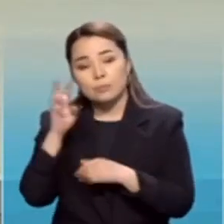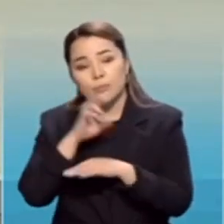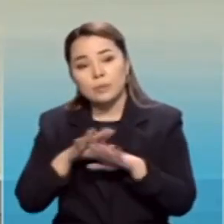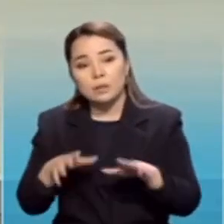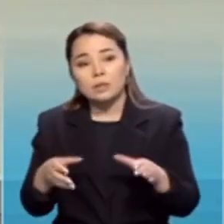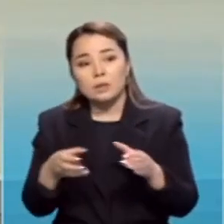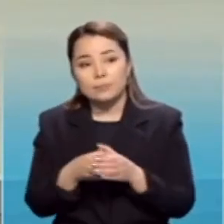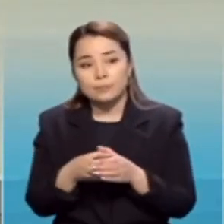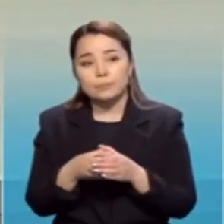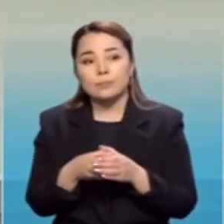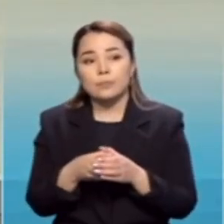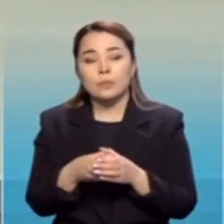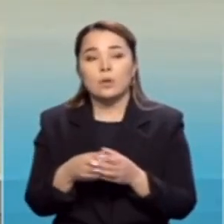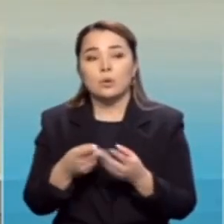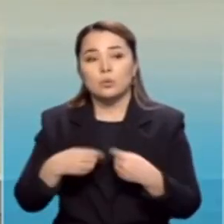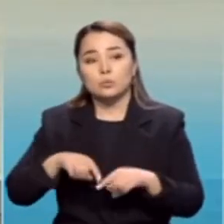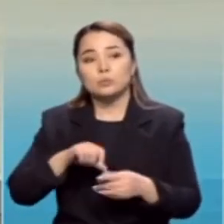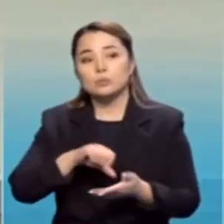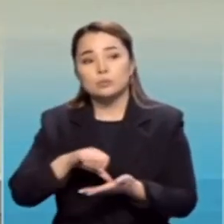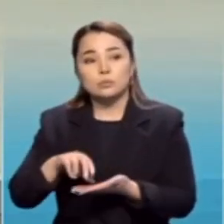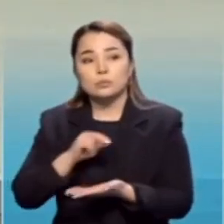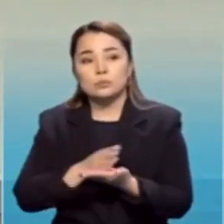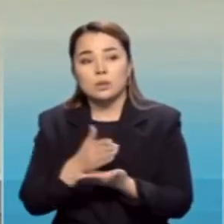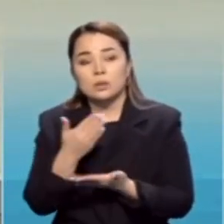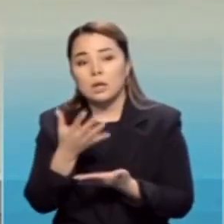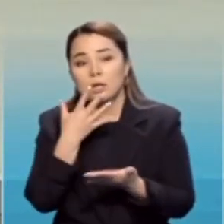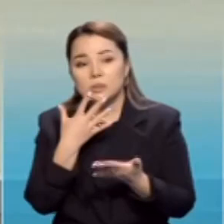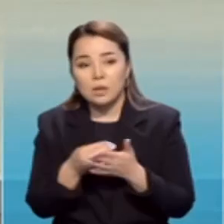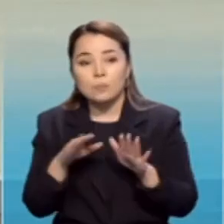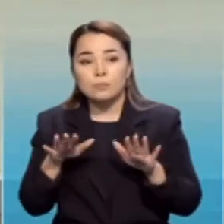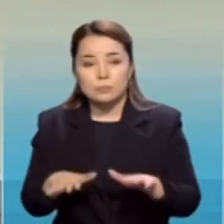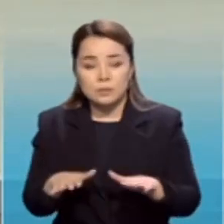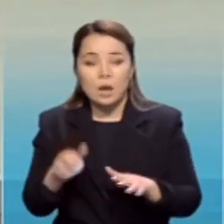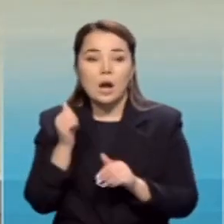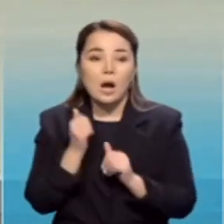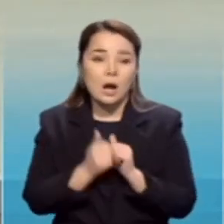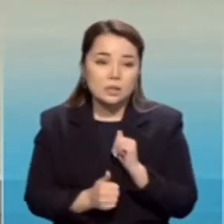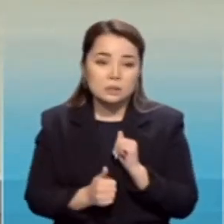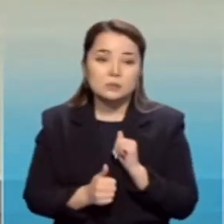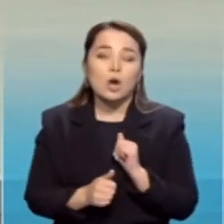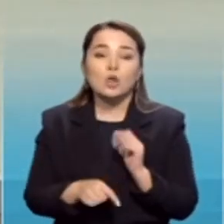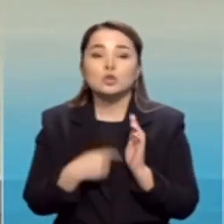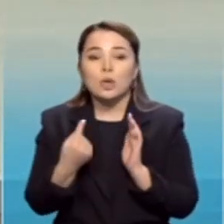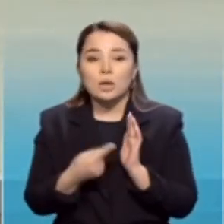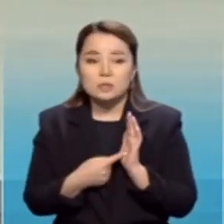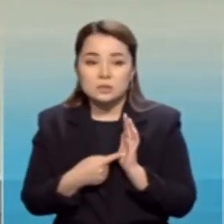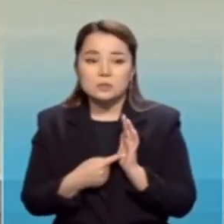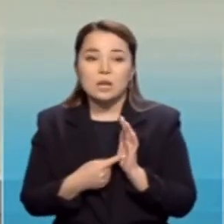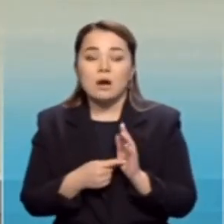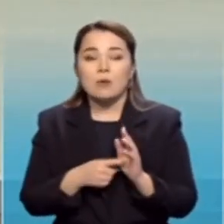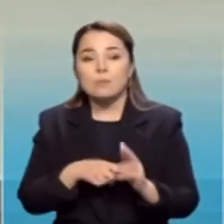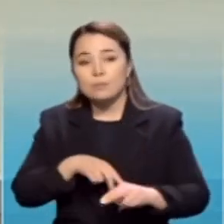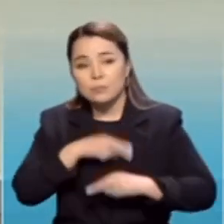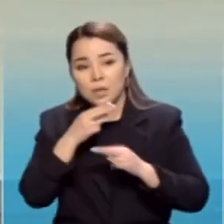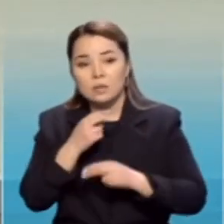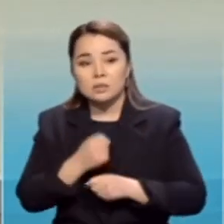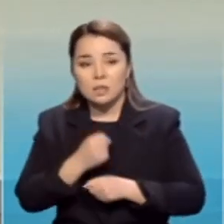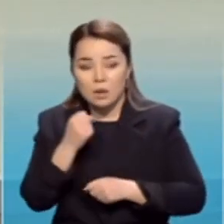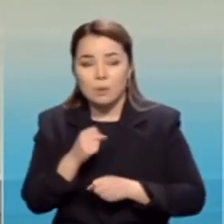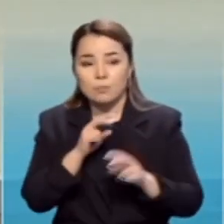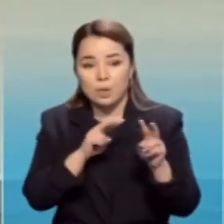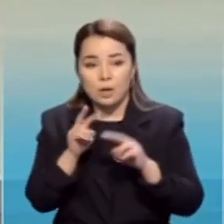мемлекеттік құзыретті органдар болған соң әр сұрақты қадам бақылауда ұстау